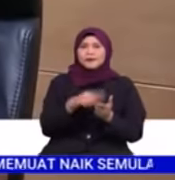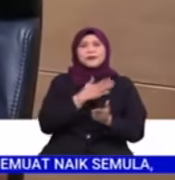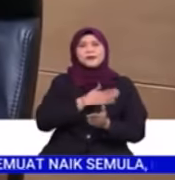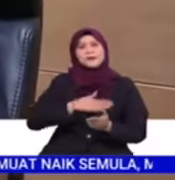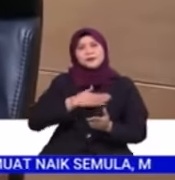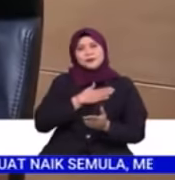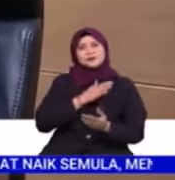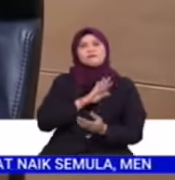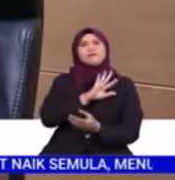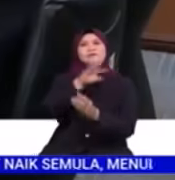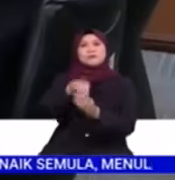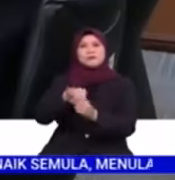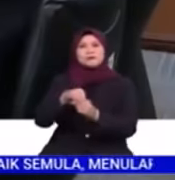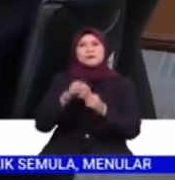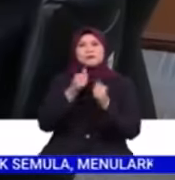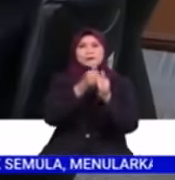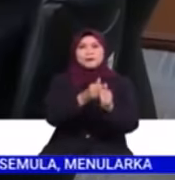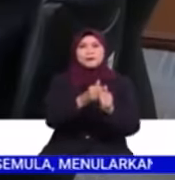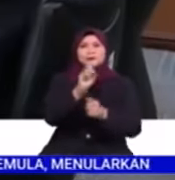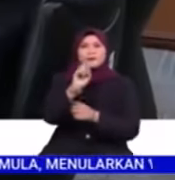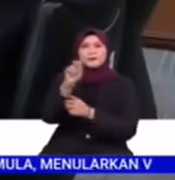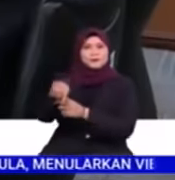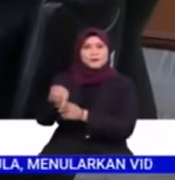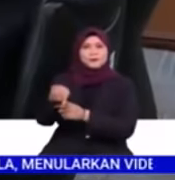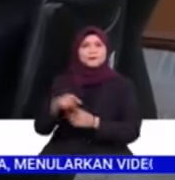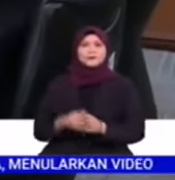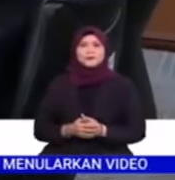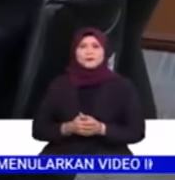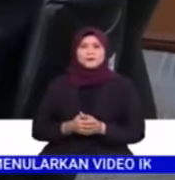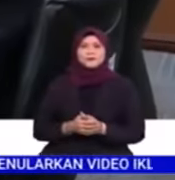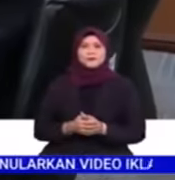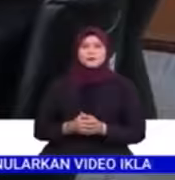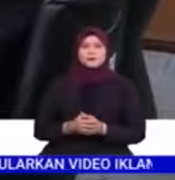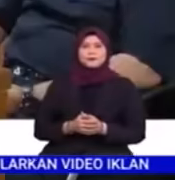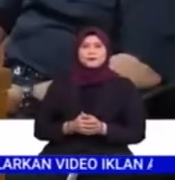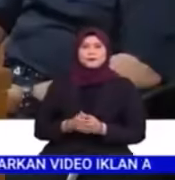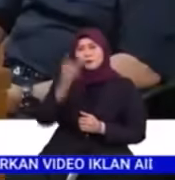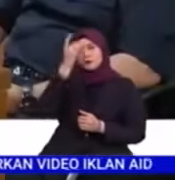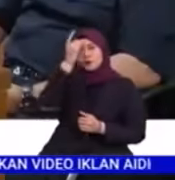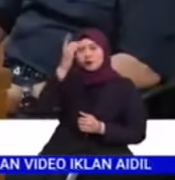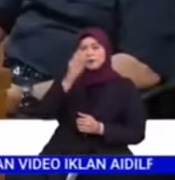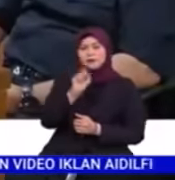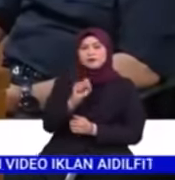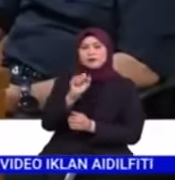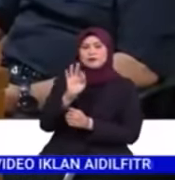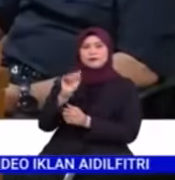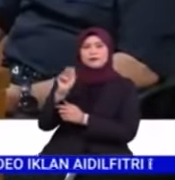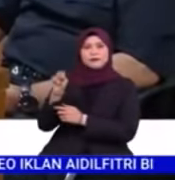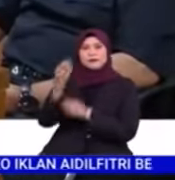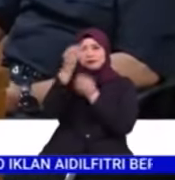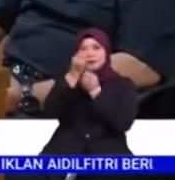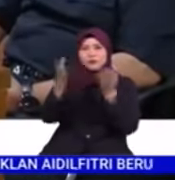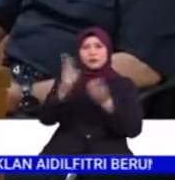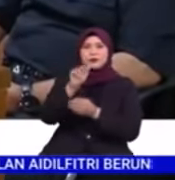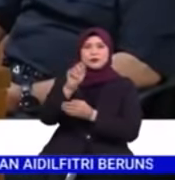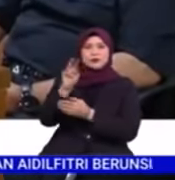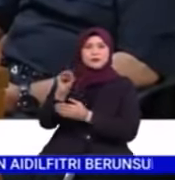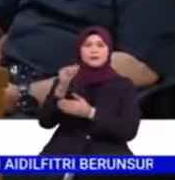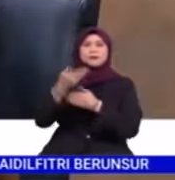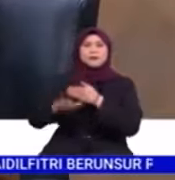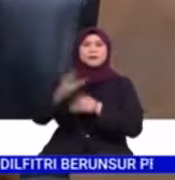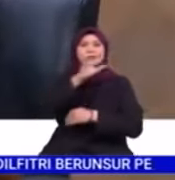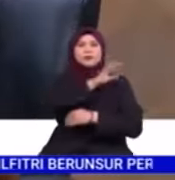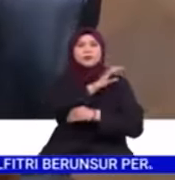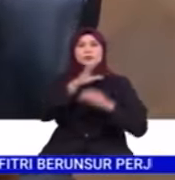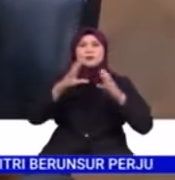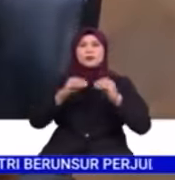bersama-sama kita dalam mematuhi rezeki jatuh Safeea mencakup kepada otms lepas mempengaruhi